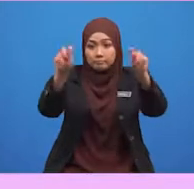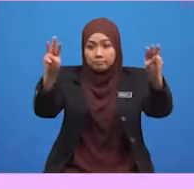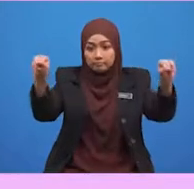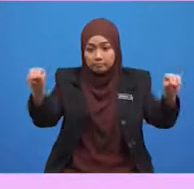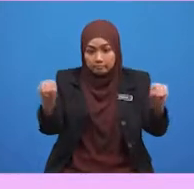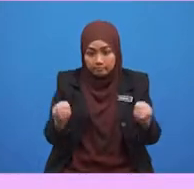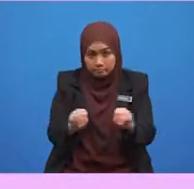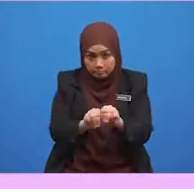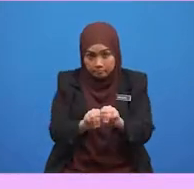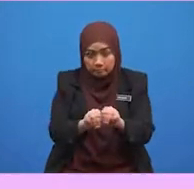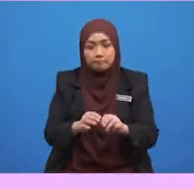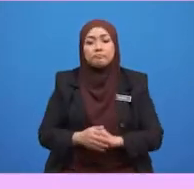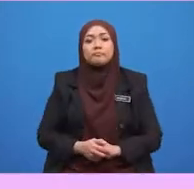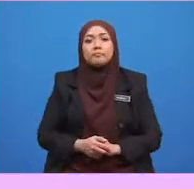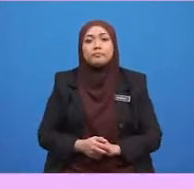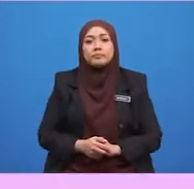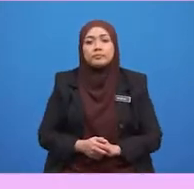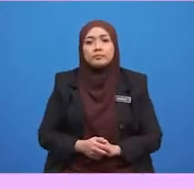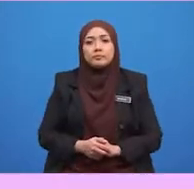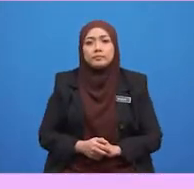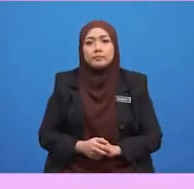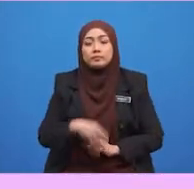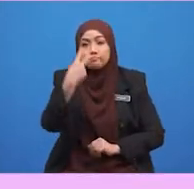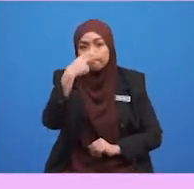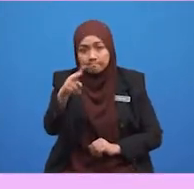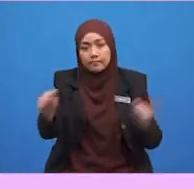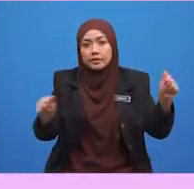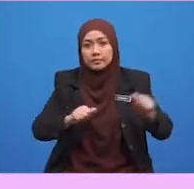tepat. Lihat aktiviti pertama.